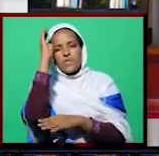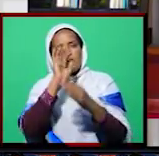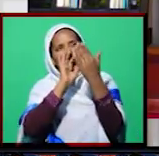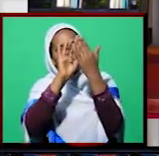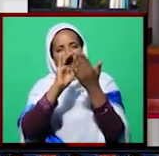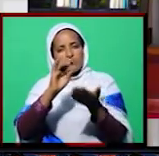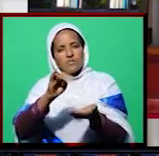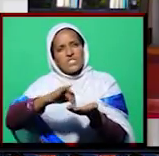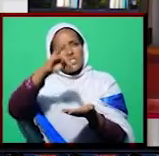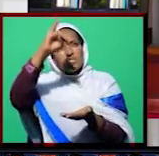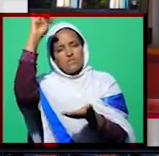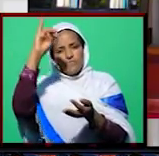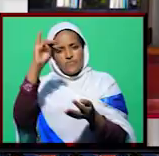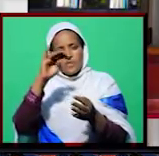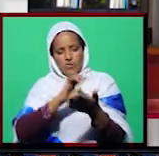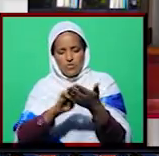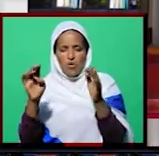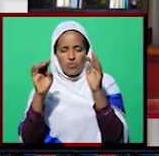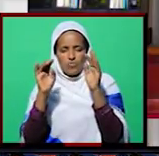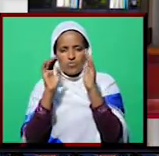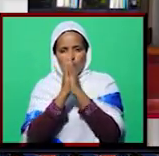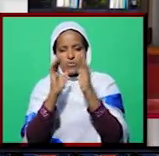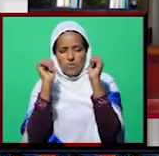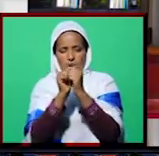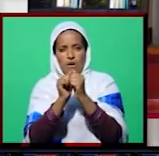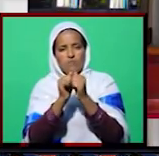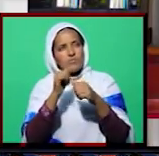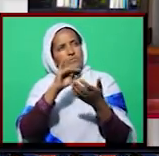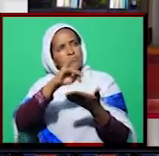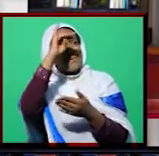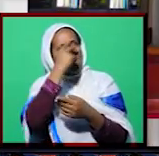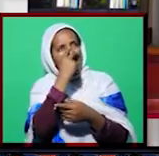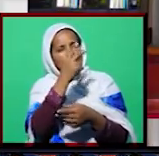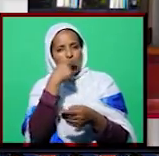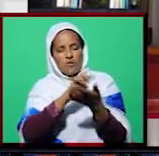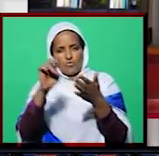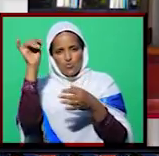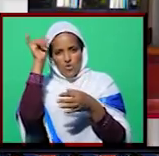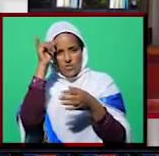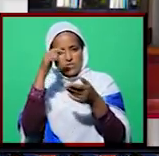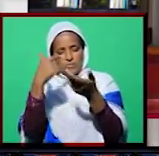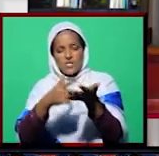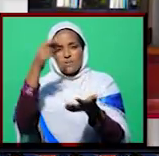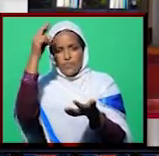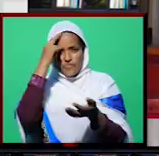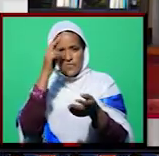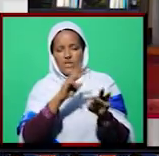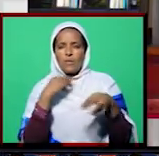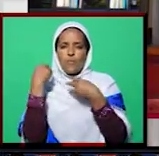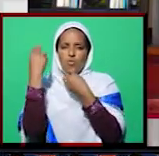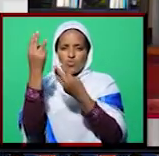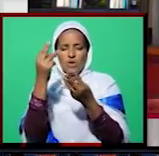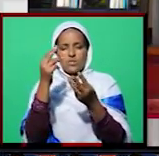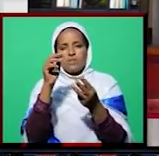ፊት የዕጣኑ ጢስ ከቅዱሳኑ ጸሎት ጋር ወደ ላይ ሲወጣ አየሁ ይላል ቅዱስ ዮሐንስ።